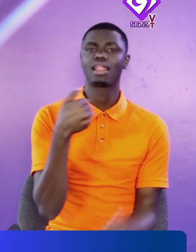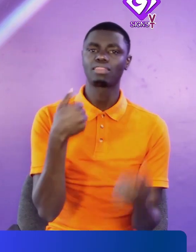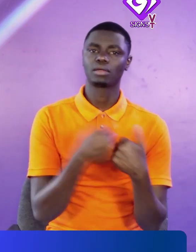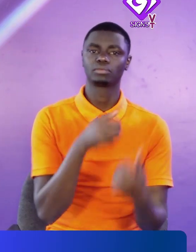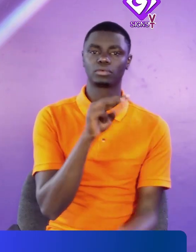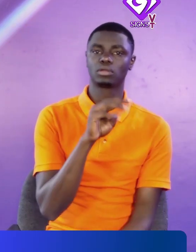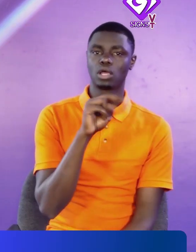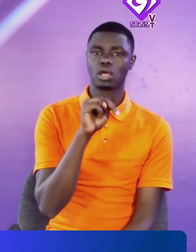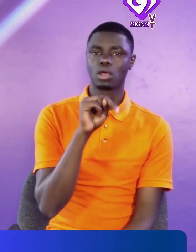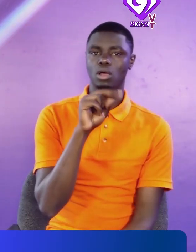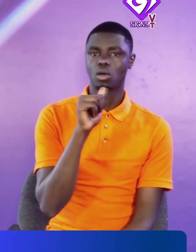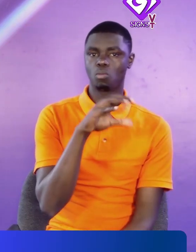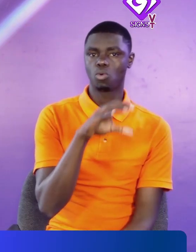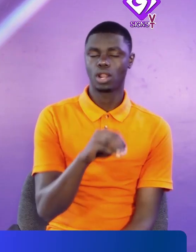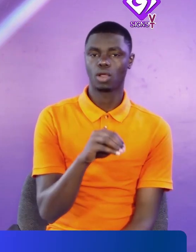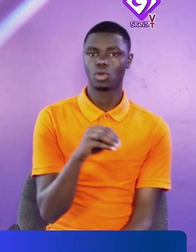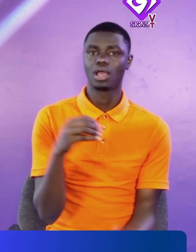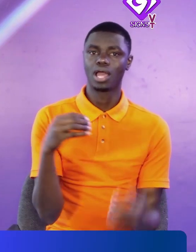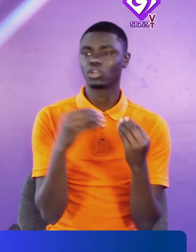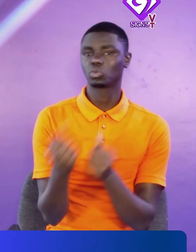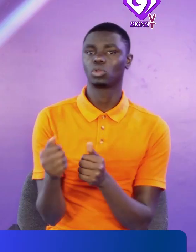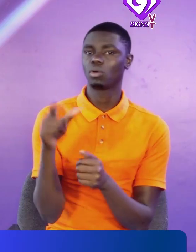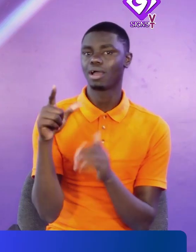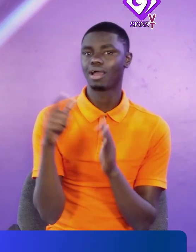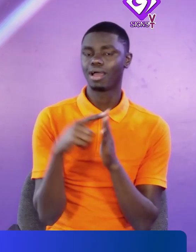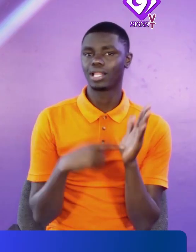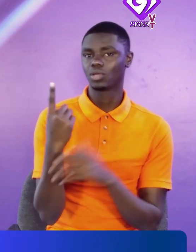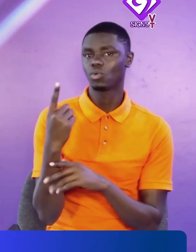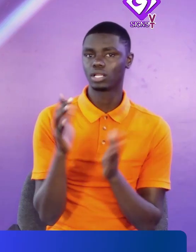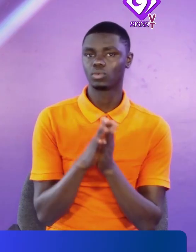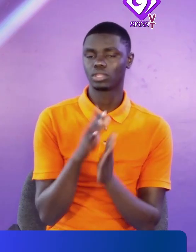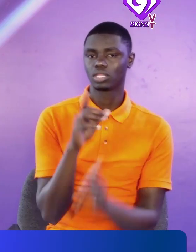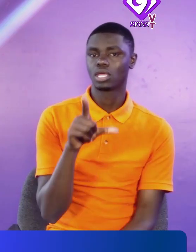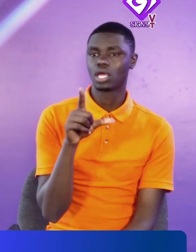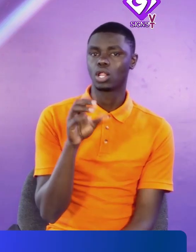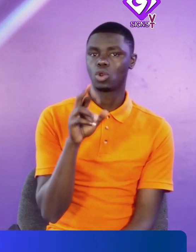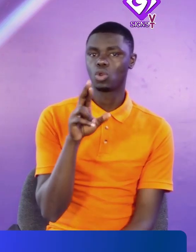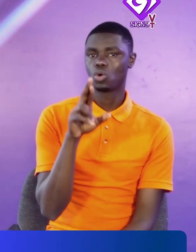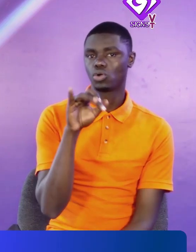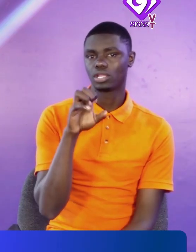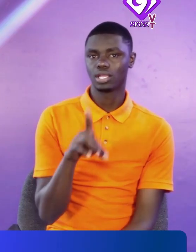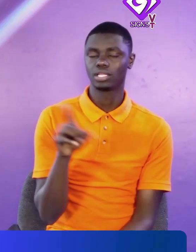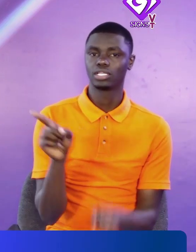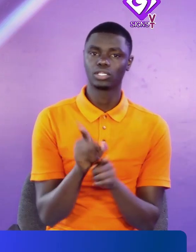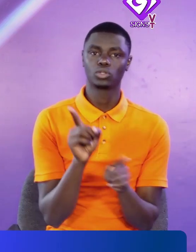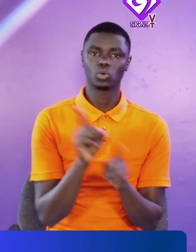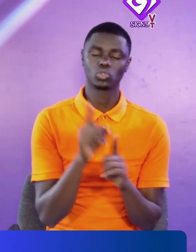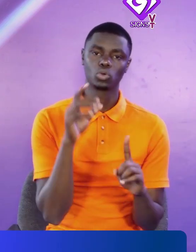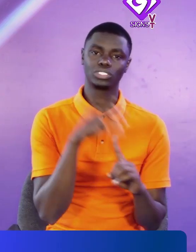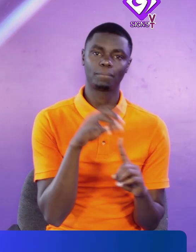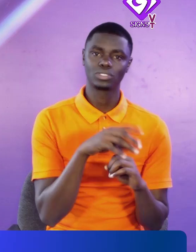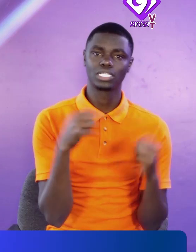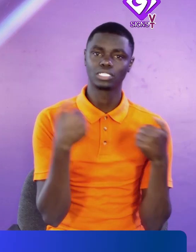Manze Monaco after kupigwa Ligue 1 na Lorient, alafu wamecheza Champions League, wamedraw against Man City wakiwa